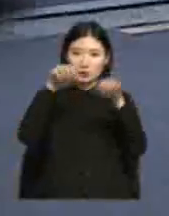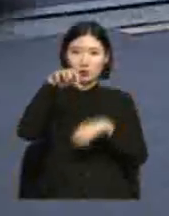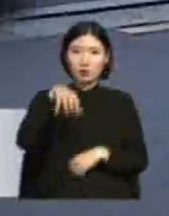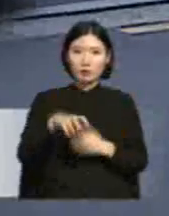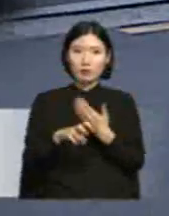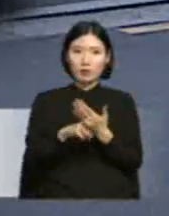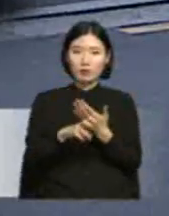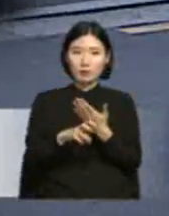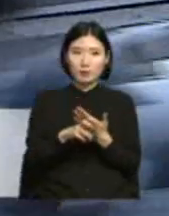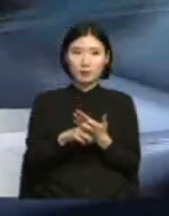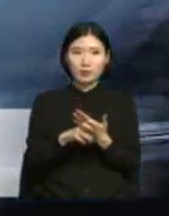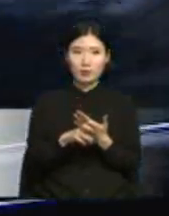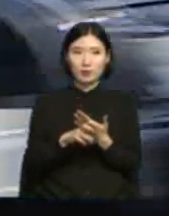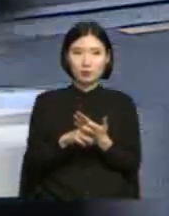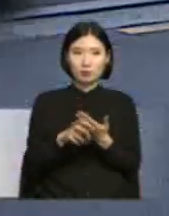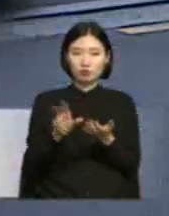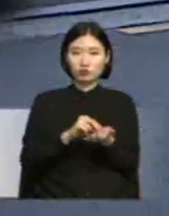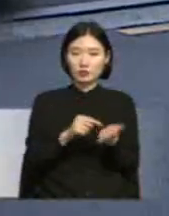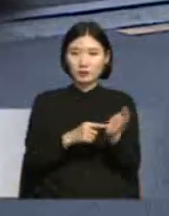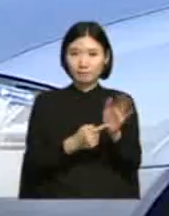법령 위배도 도마 위에 올랐습니다.